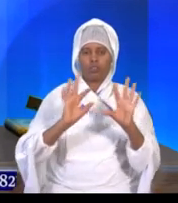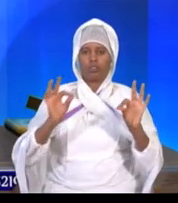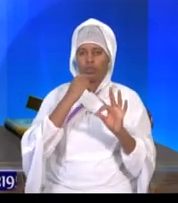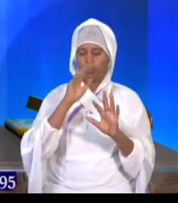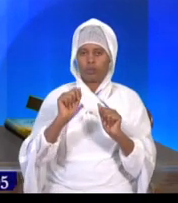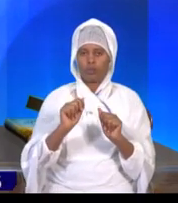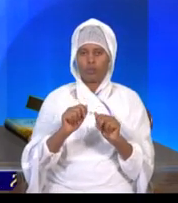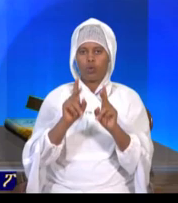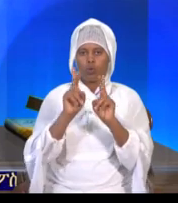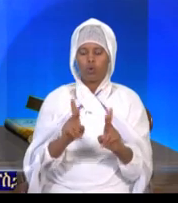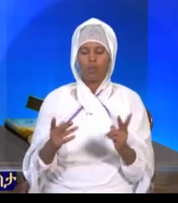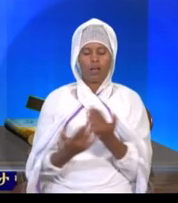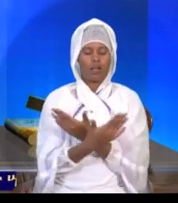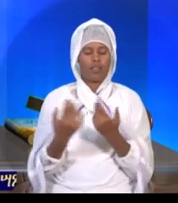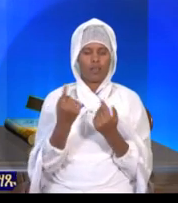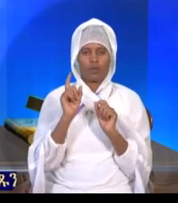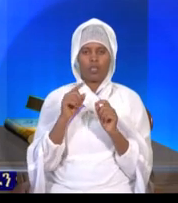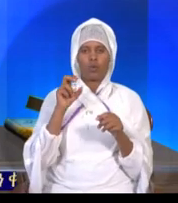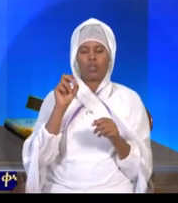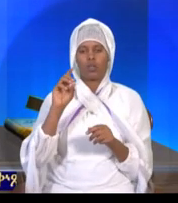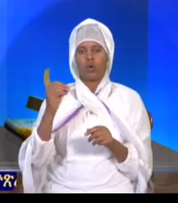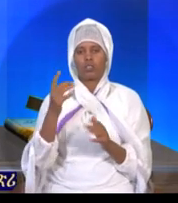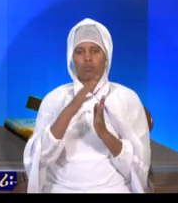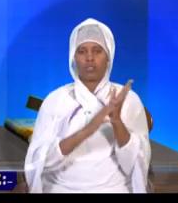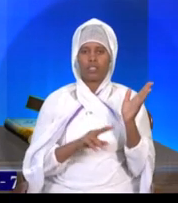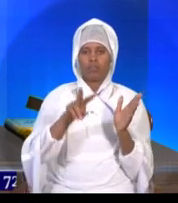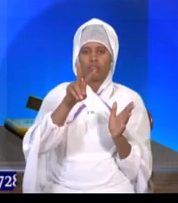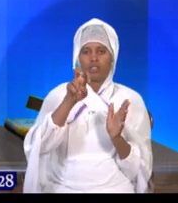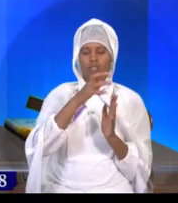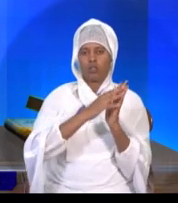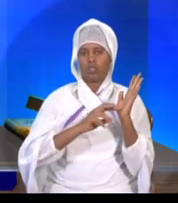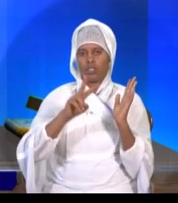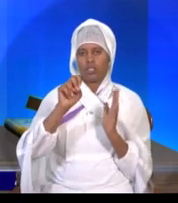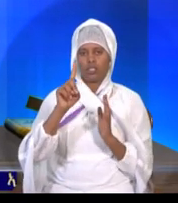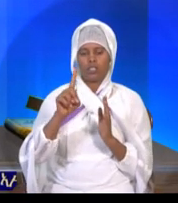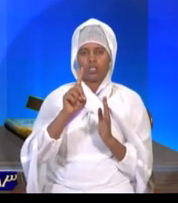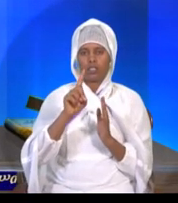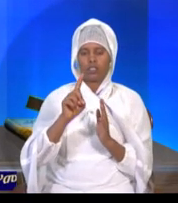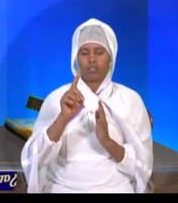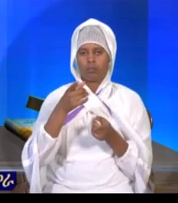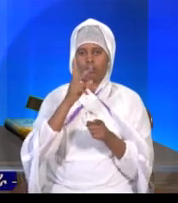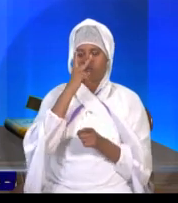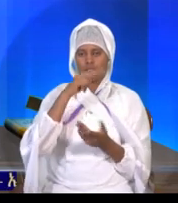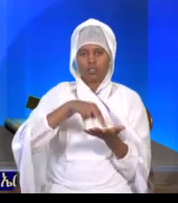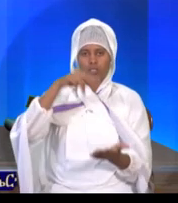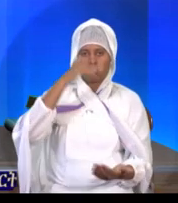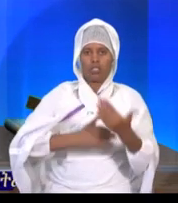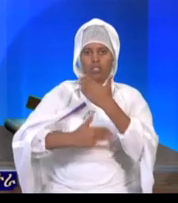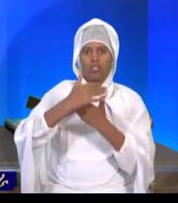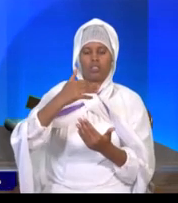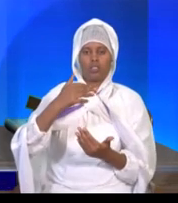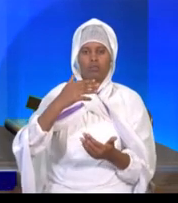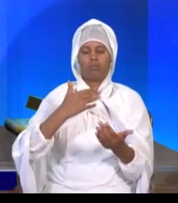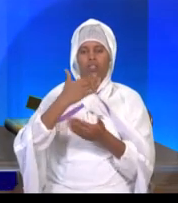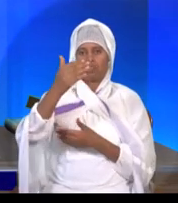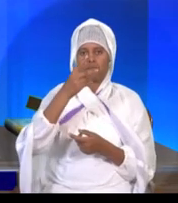ኢልዎ እዚ ጥራይ ከይኮነ ኣብ ወንጌል ዮሃንስ ምዕራፍ 20 ካብ ፍቕዲ 21 ክሳብ 23 ድሕሪ ትንሳኤ ማለት እዩ በቲ